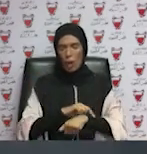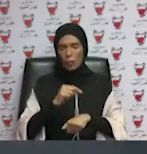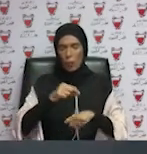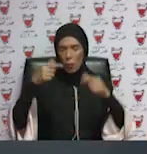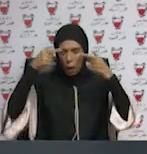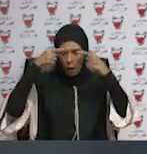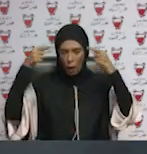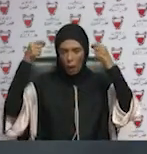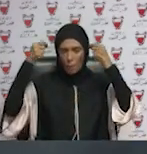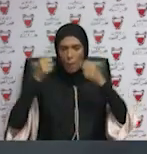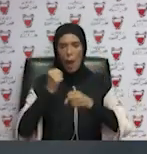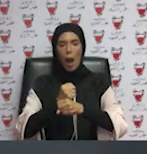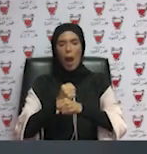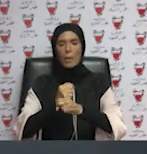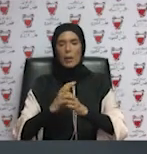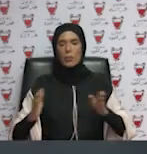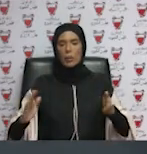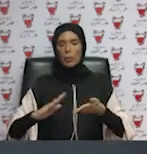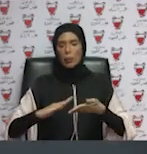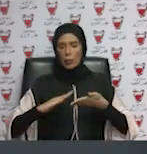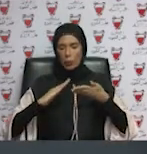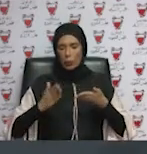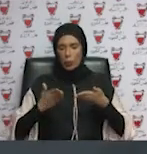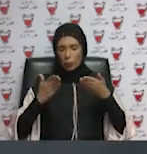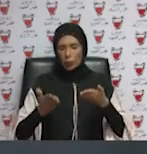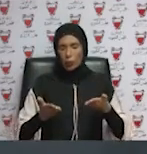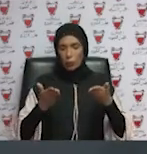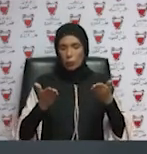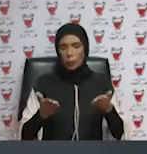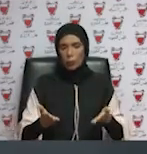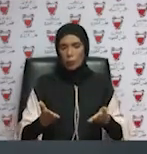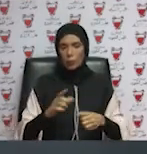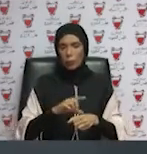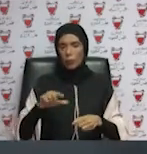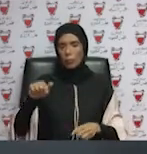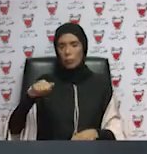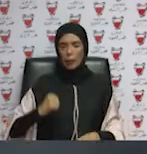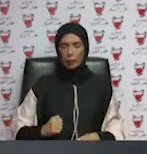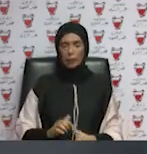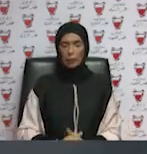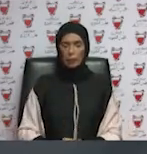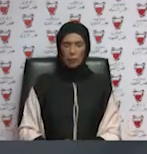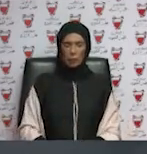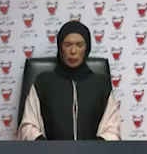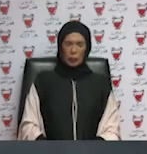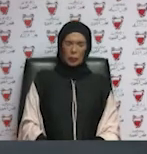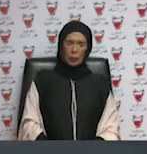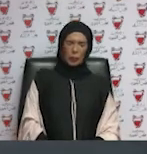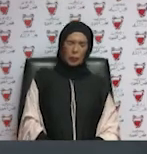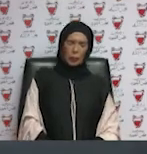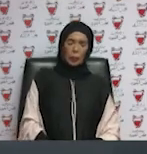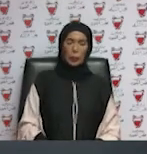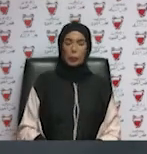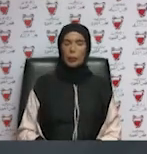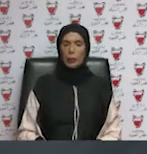لما له من دور يساهم في تحسين الخدمات الطبية في البلاد. إن تدريب